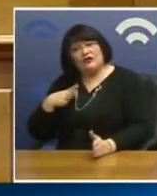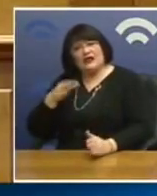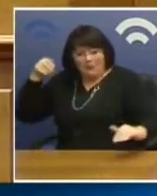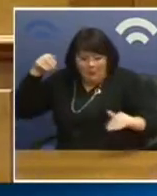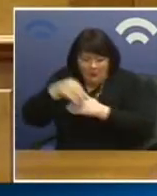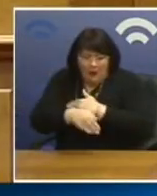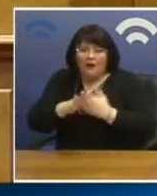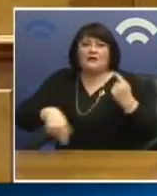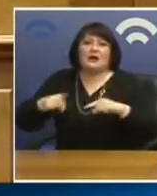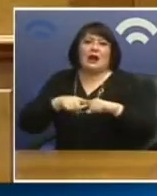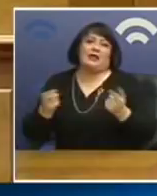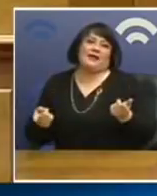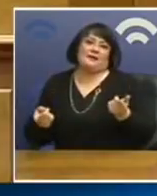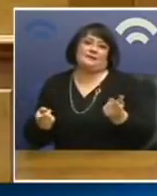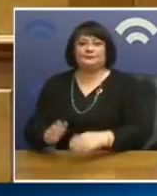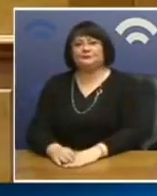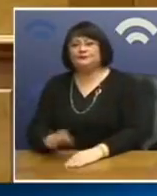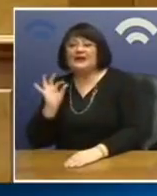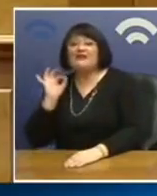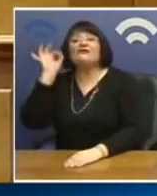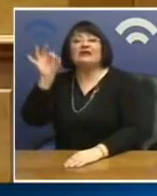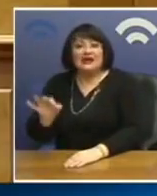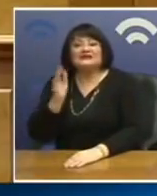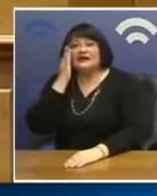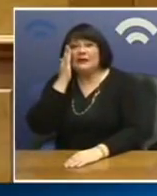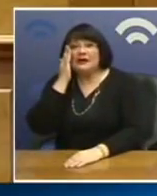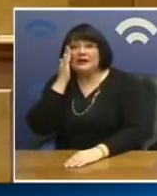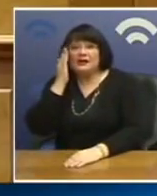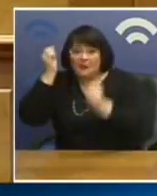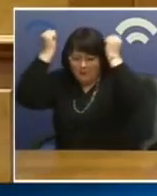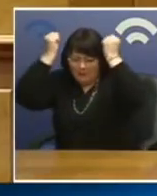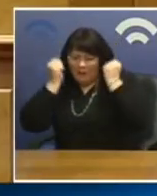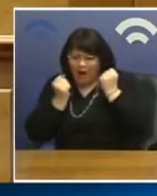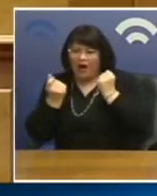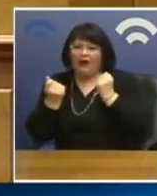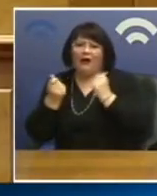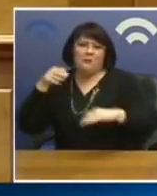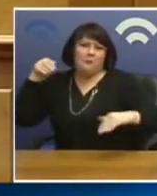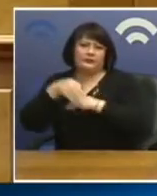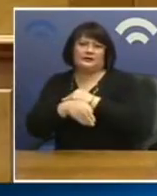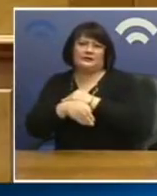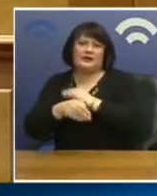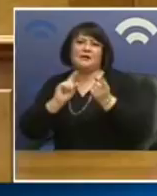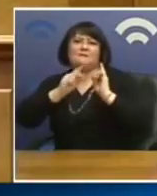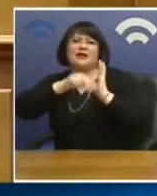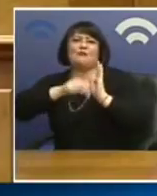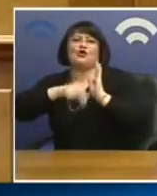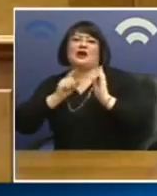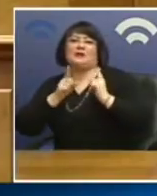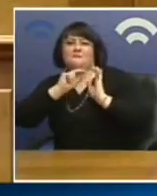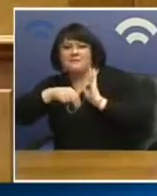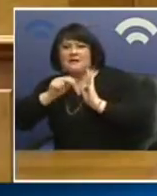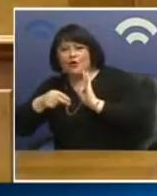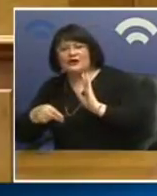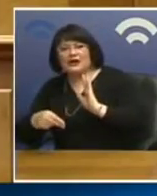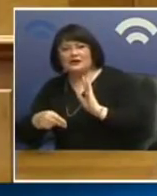βράχια και την οδήγησε στη χρεοκοπία και στο τέλος τα μνημόνια. Και